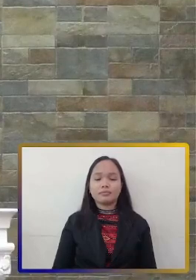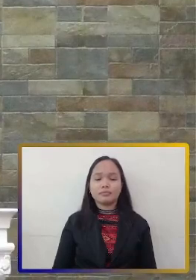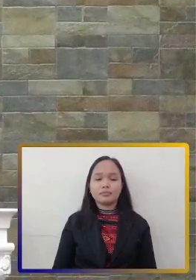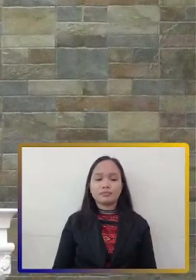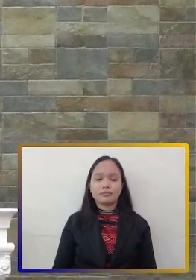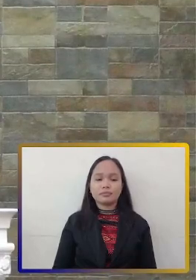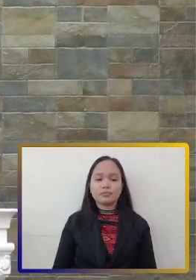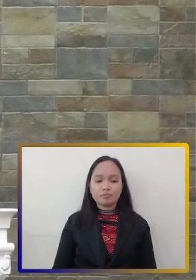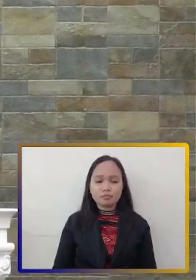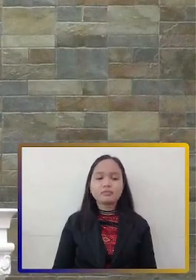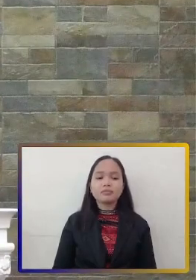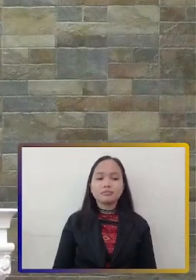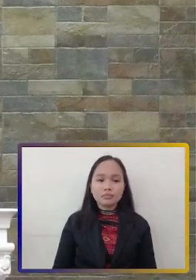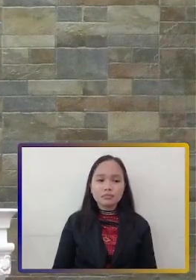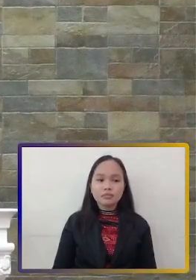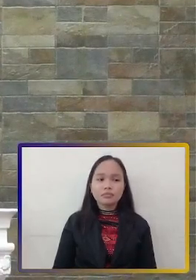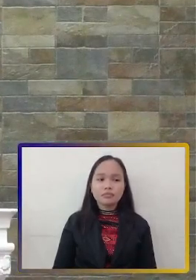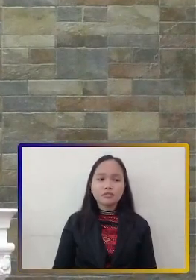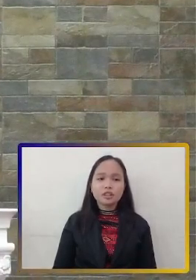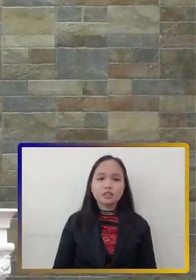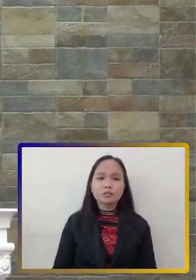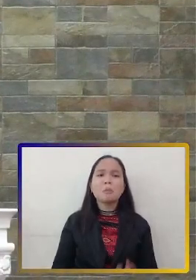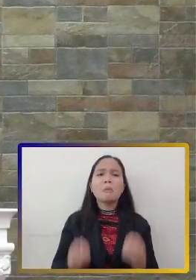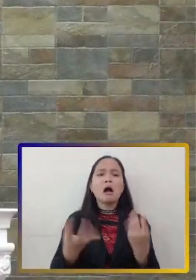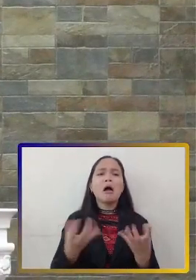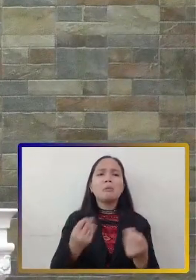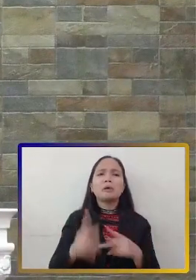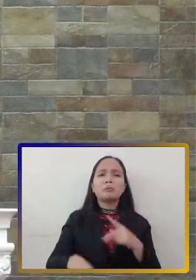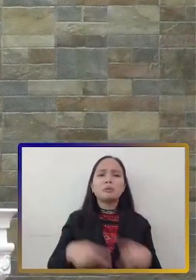Marami nagmamalaki na hinahangaan siya.